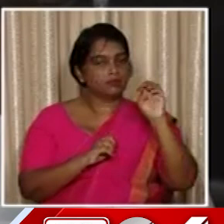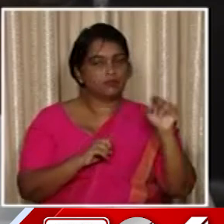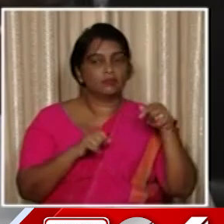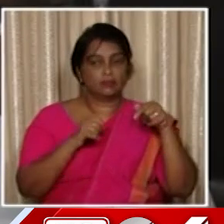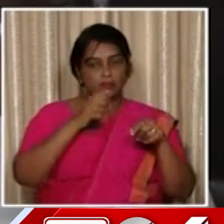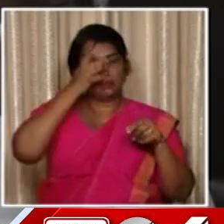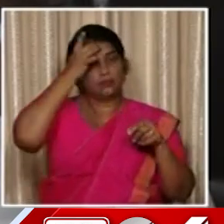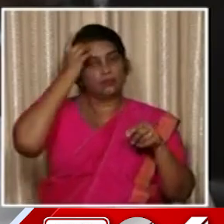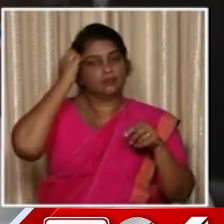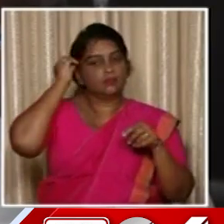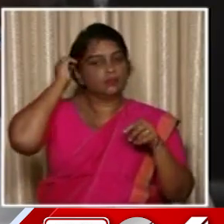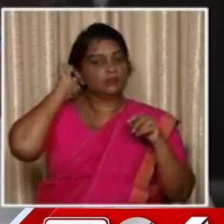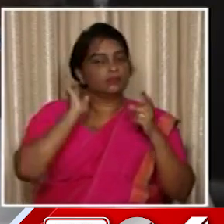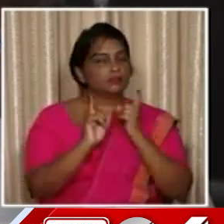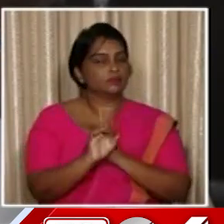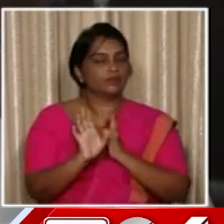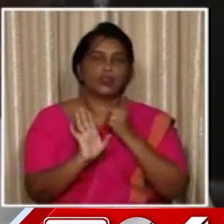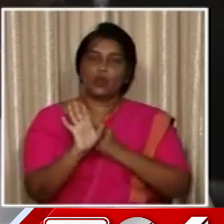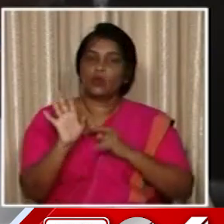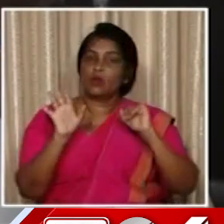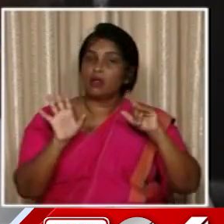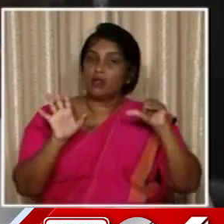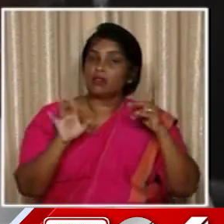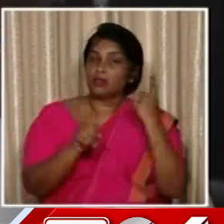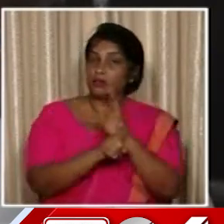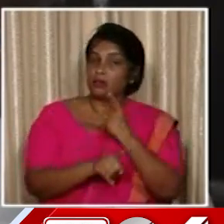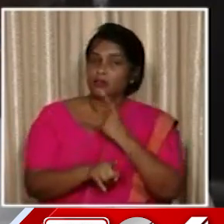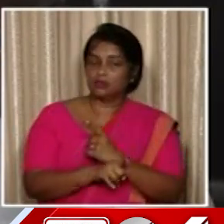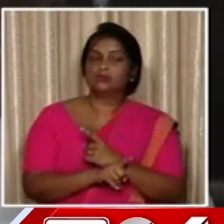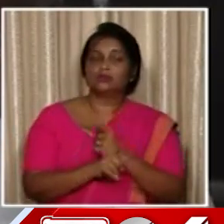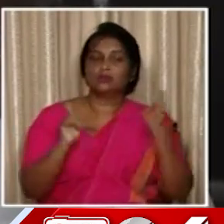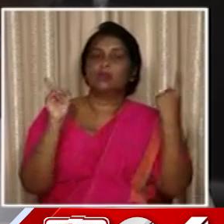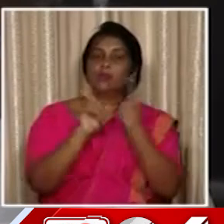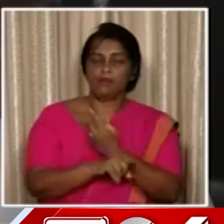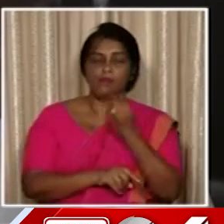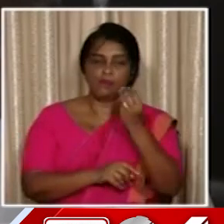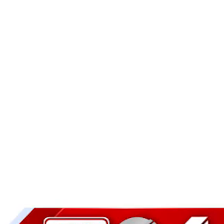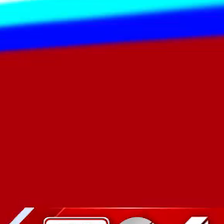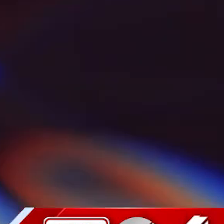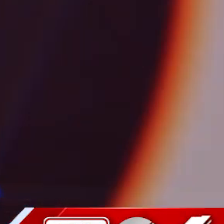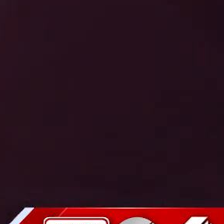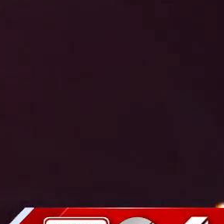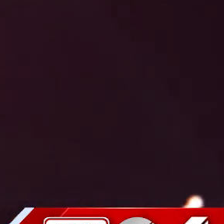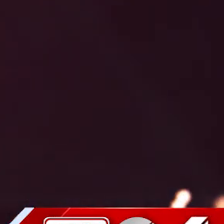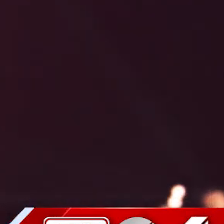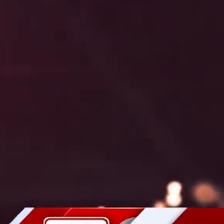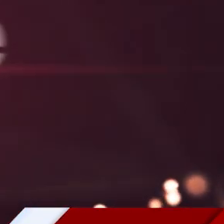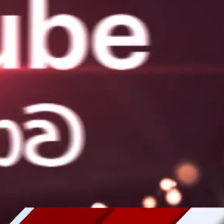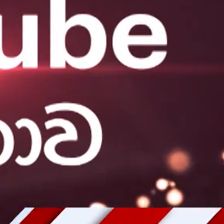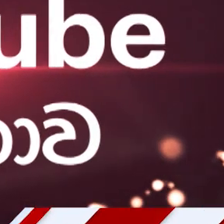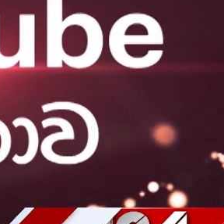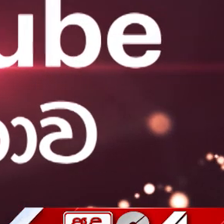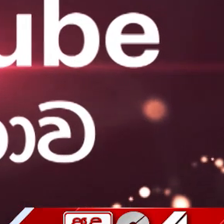දැන්ට අකණ්ඩව අවුරුදු 6-7 උගන්නපු ගුරුවරුන්ට ඒ ස්ථාන මාරුම් ටික ලබා දෙනවා. අද